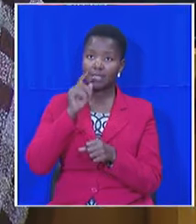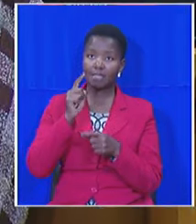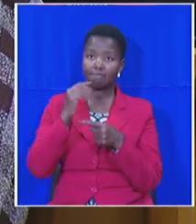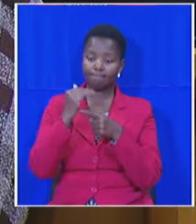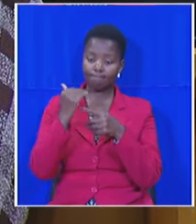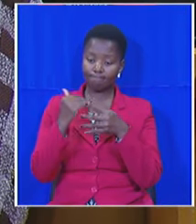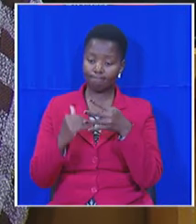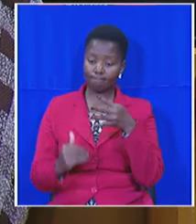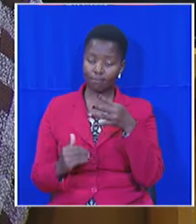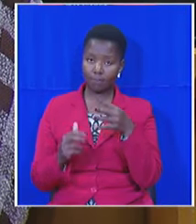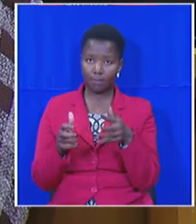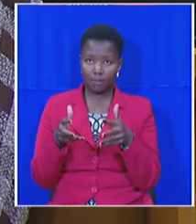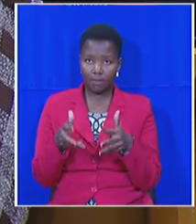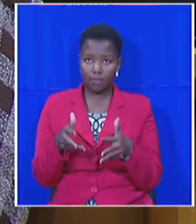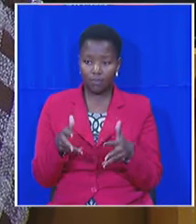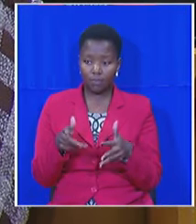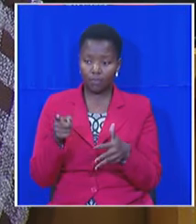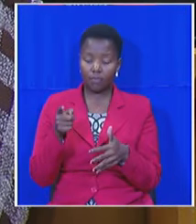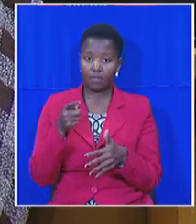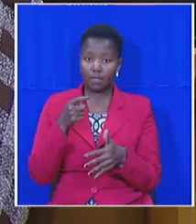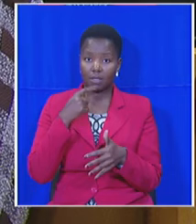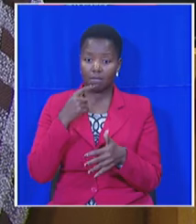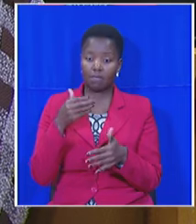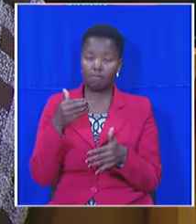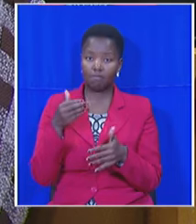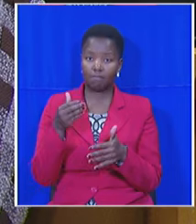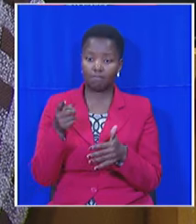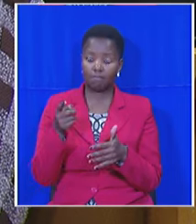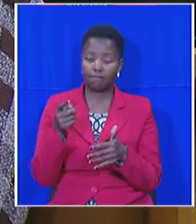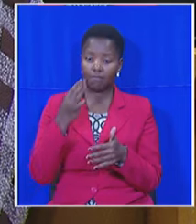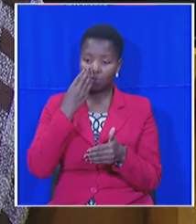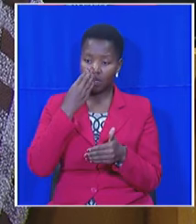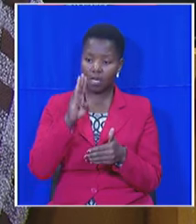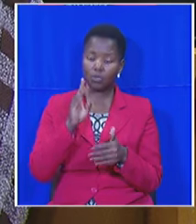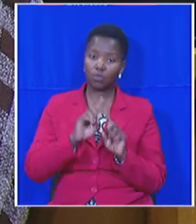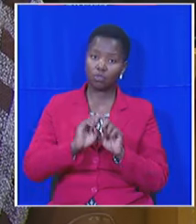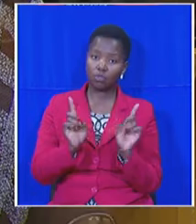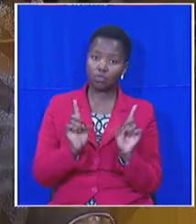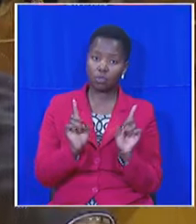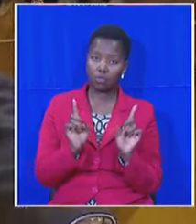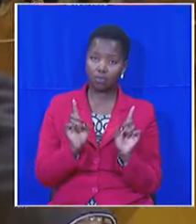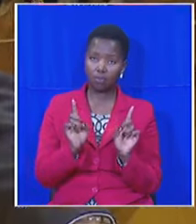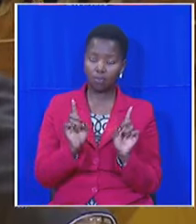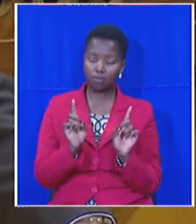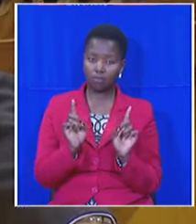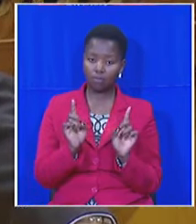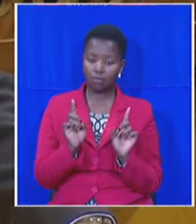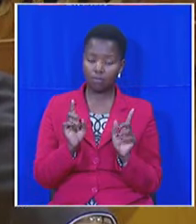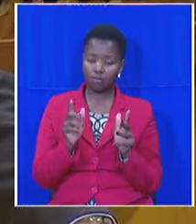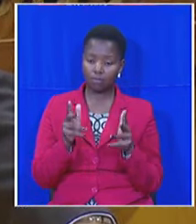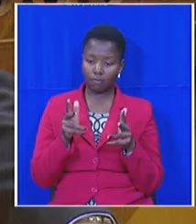sekere klas beweeg. Byvoorbeeld dat hy minstens 10,000 kilometer en meer aan een moet kan vlieg. Dan praat jy van 'n